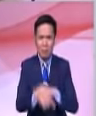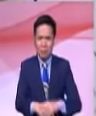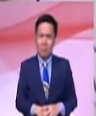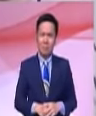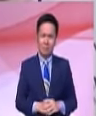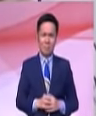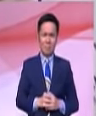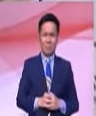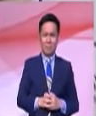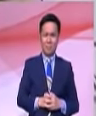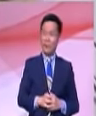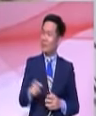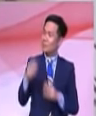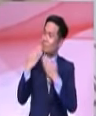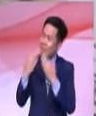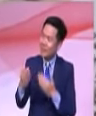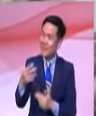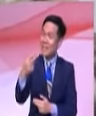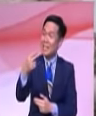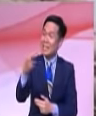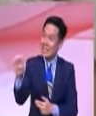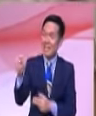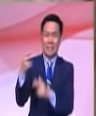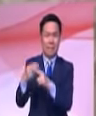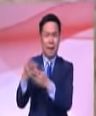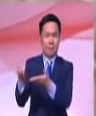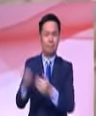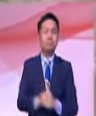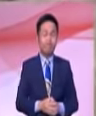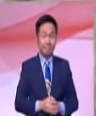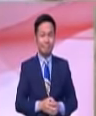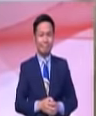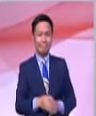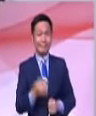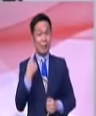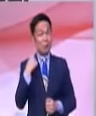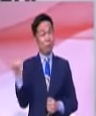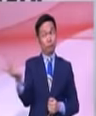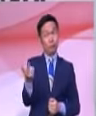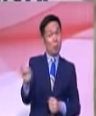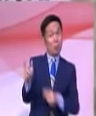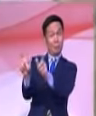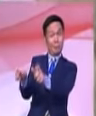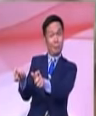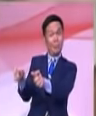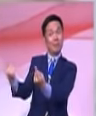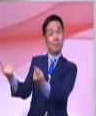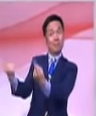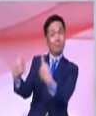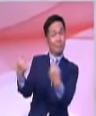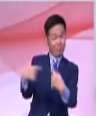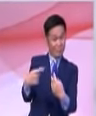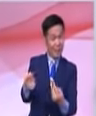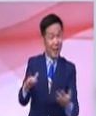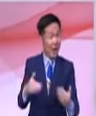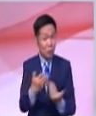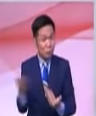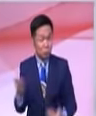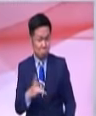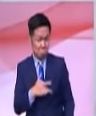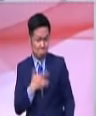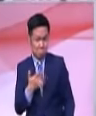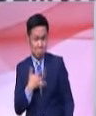Baik, terima kasih Mr. He. Iya, jadi itu tadi kita sama-sama telah mendengar bagaimana perasaan